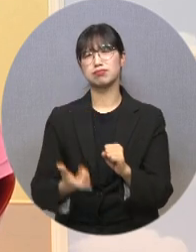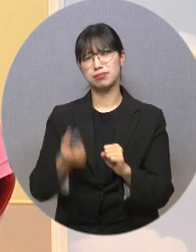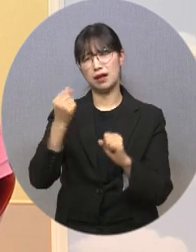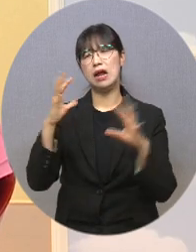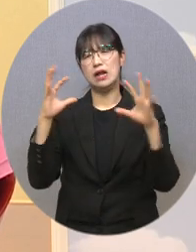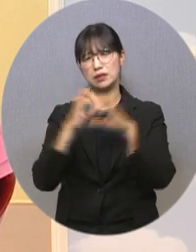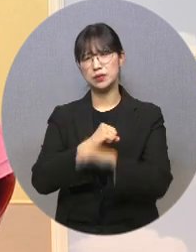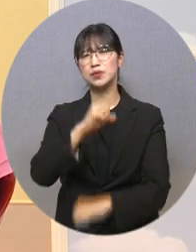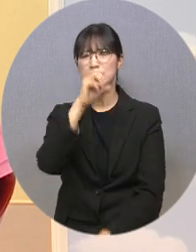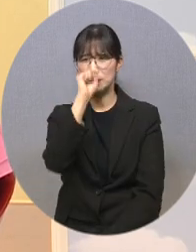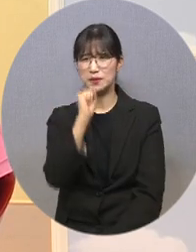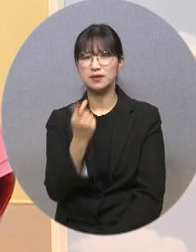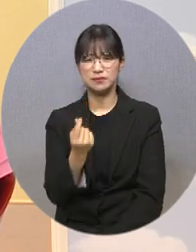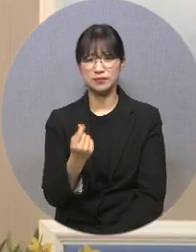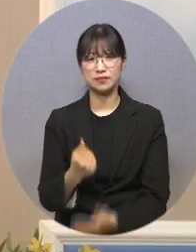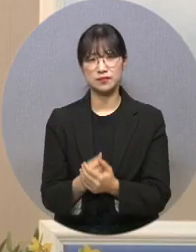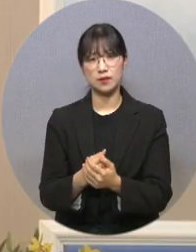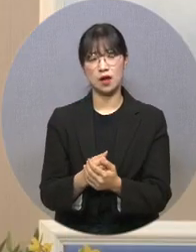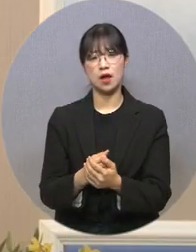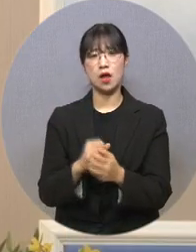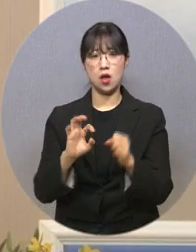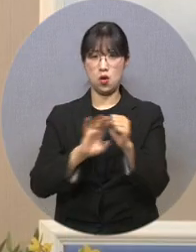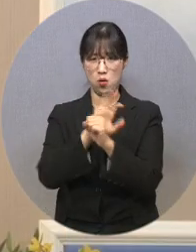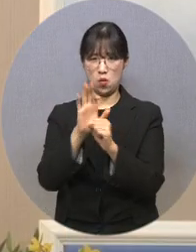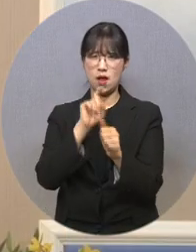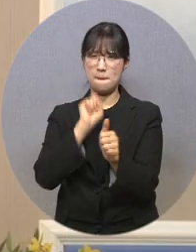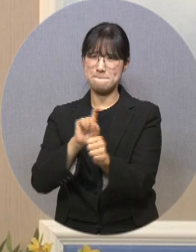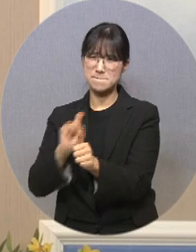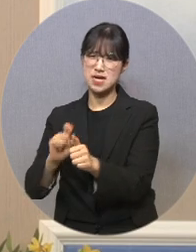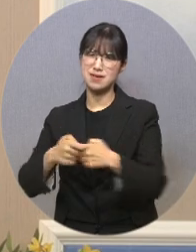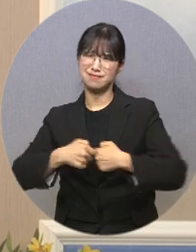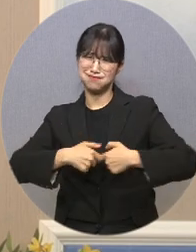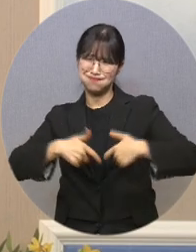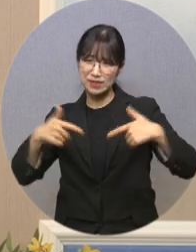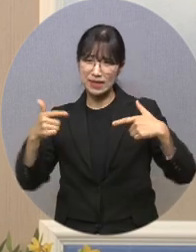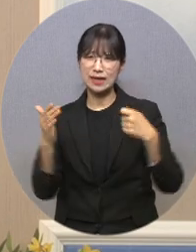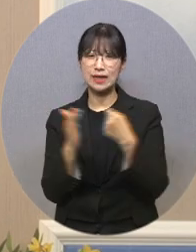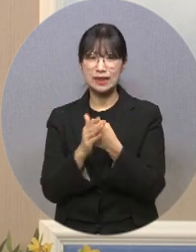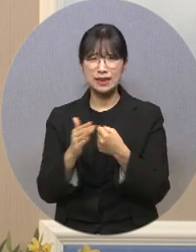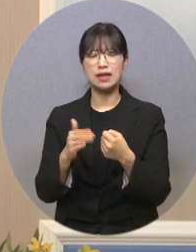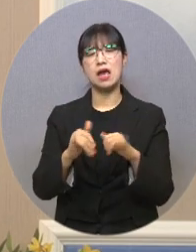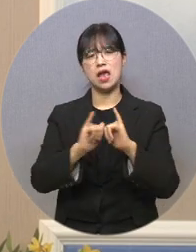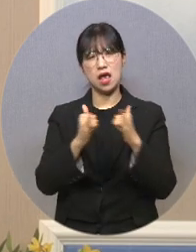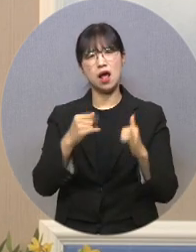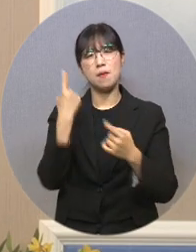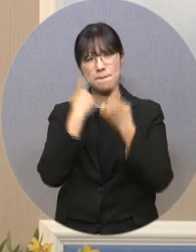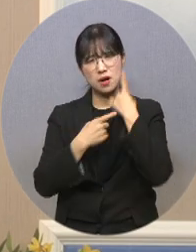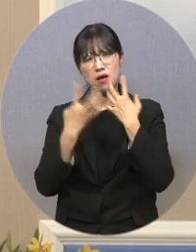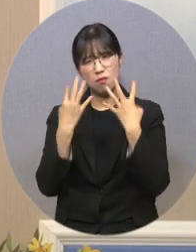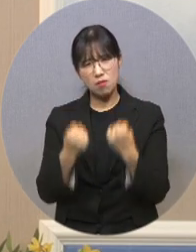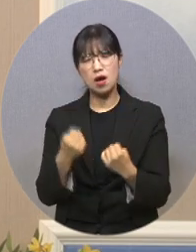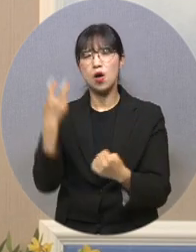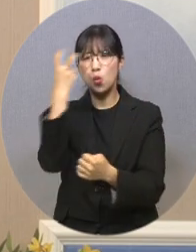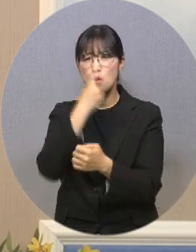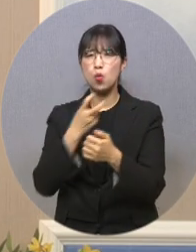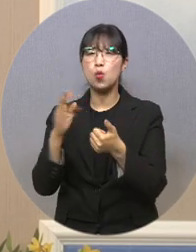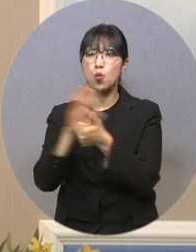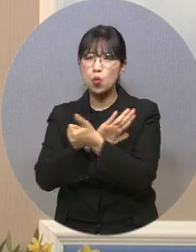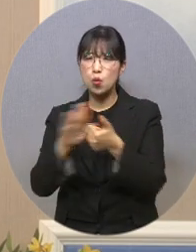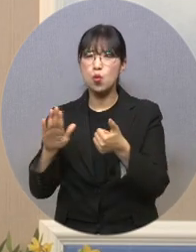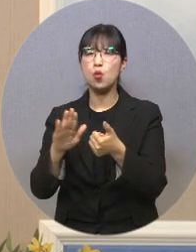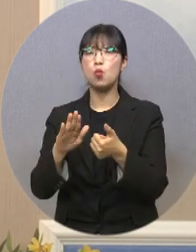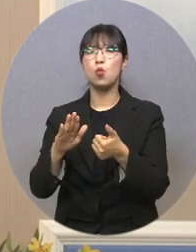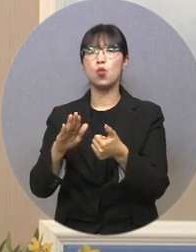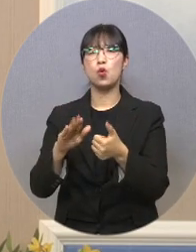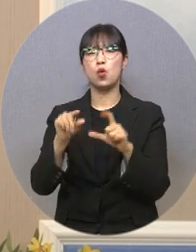되는데 코로나 확진세가 급증하는 만큼 그로 인한 피해를 입은 도민들과 돌봄 소외계층도 늘어나고 있는데